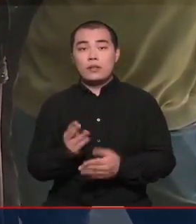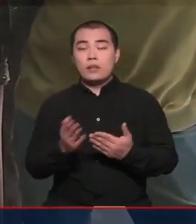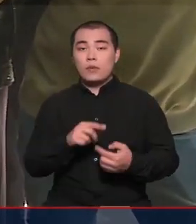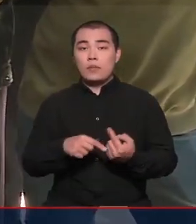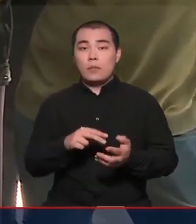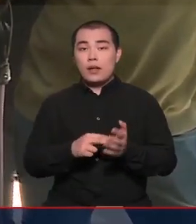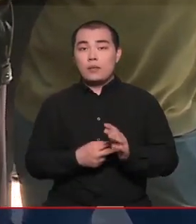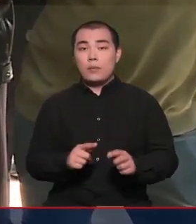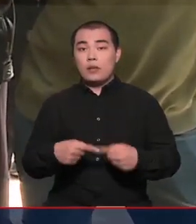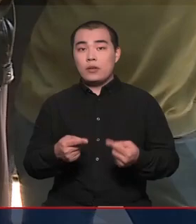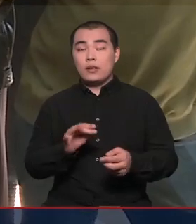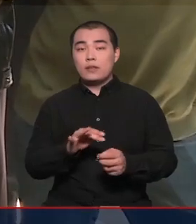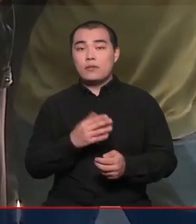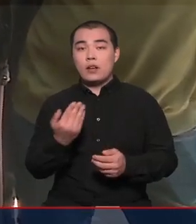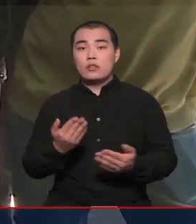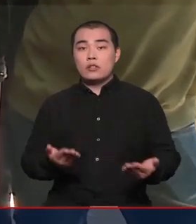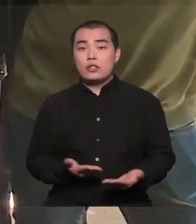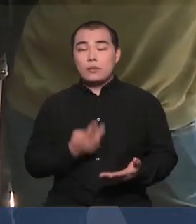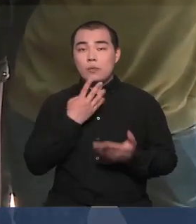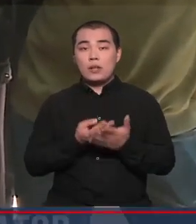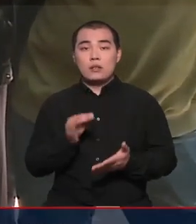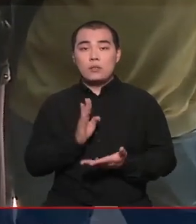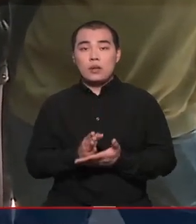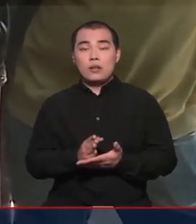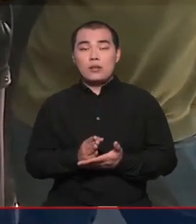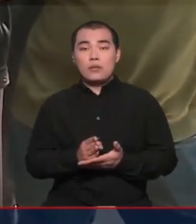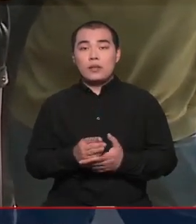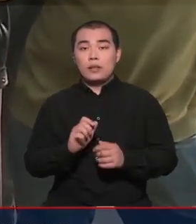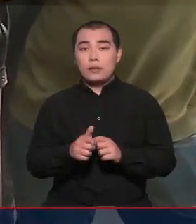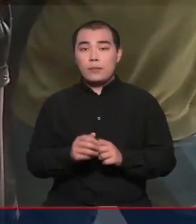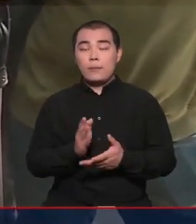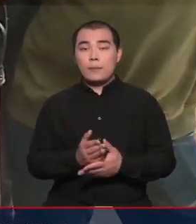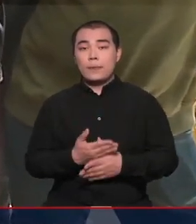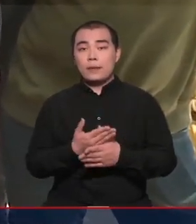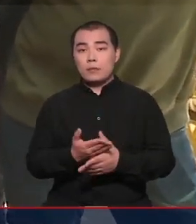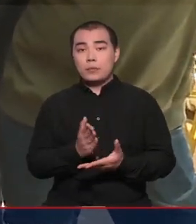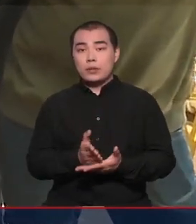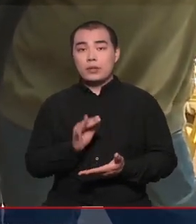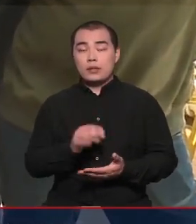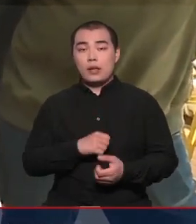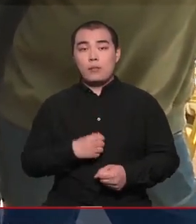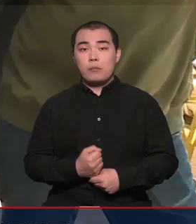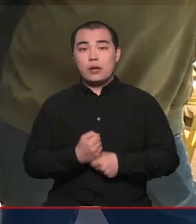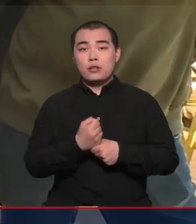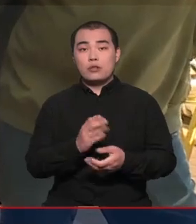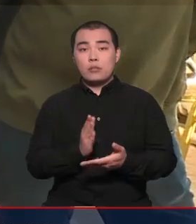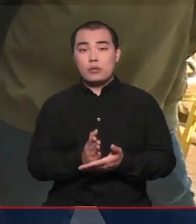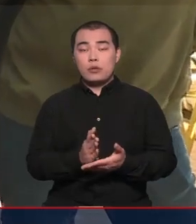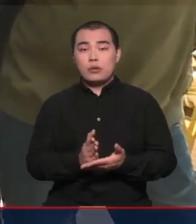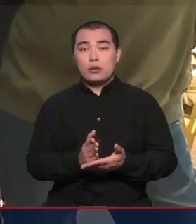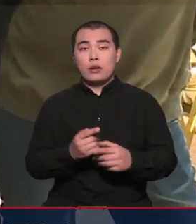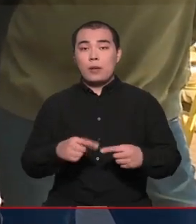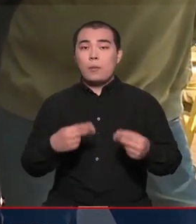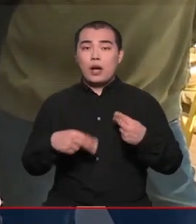цифровую платформу, и вот ваши жизненные ситуации, они будут описаны в кейсах, и благотворители могут оказывать помощь там,